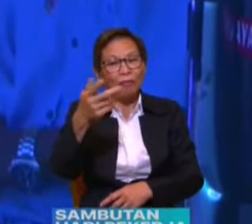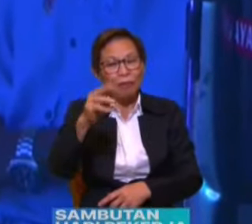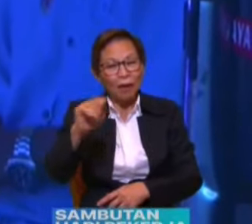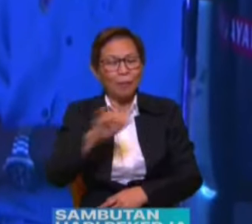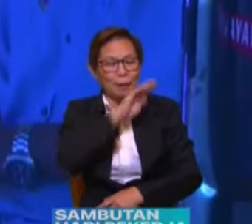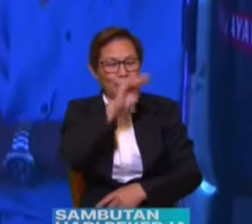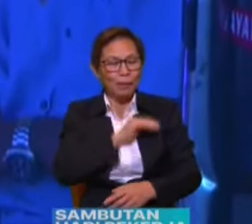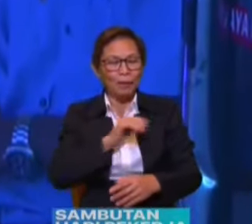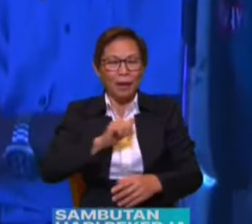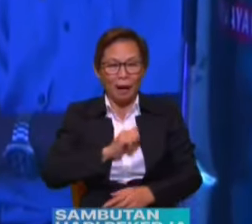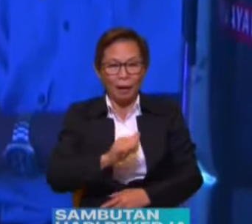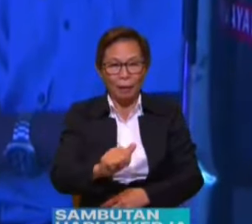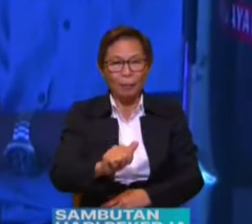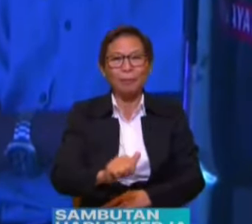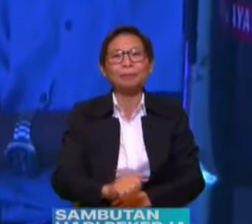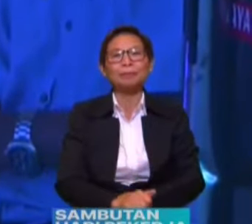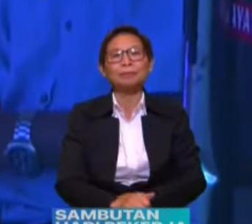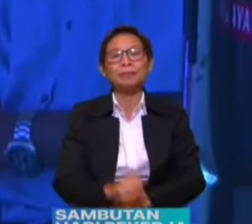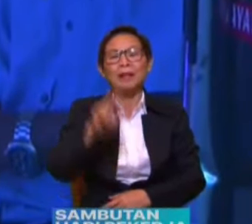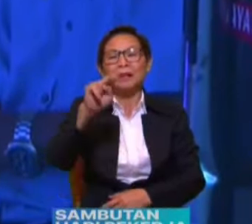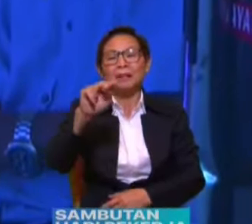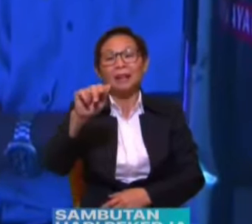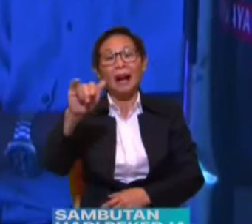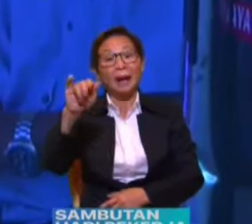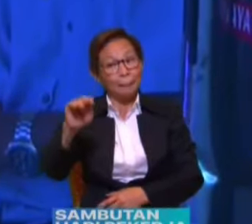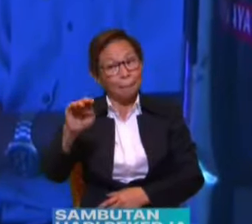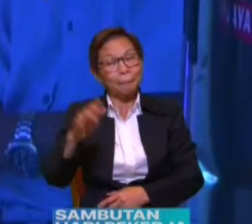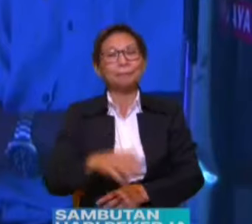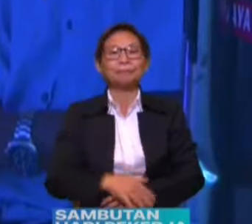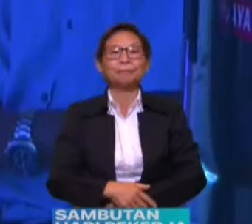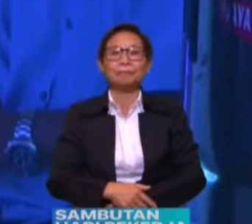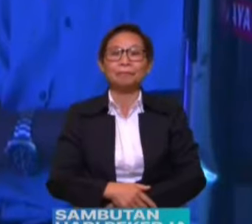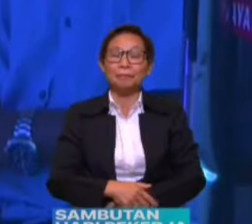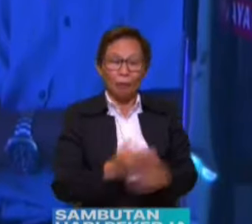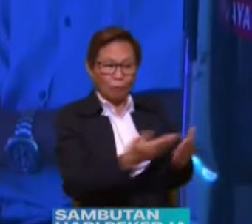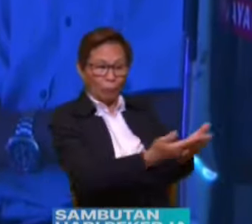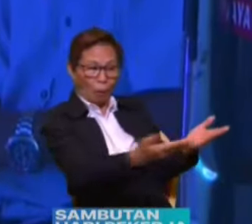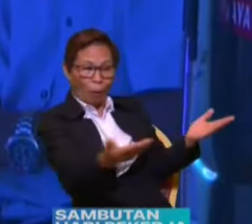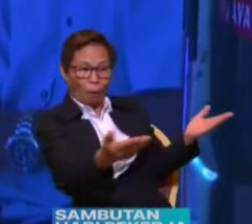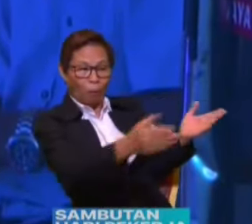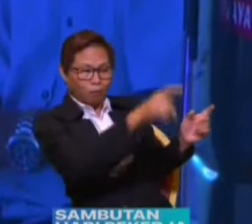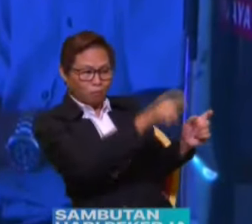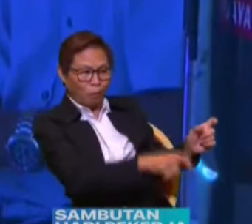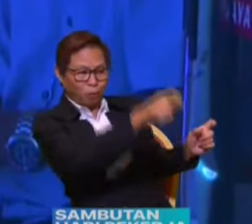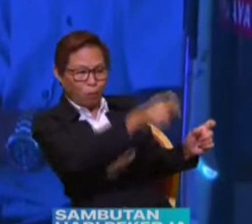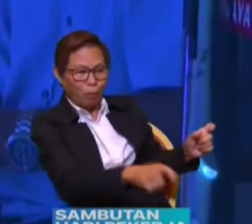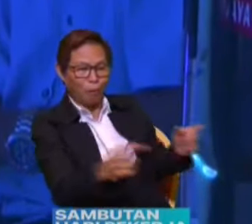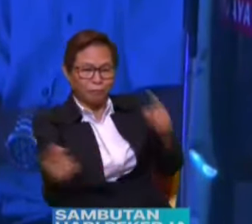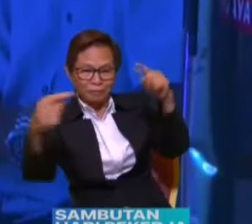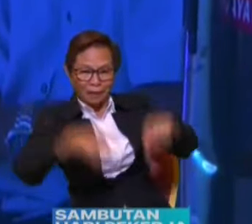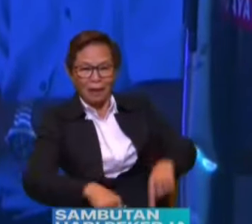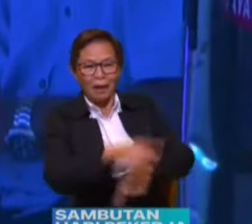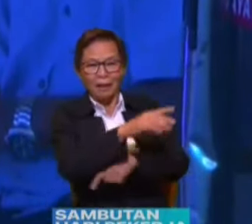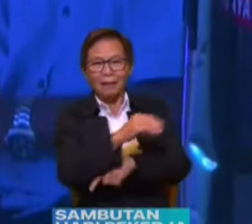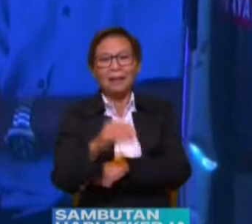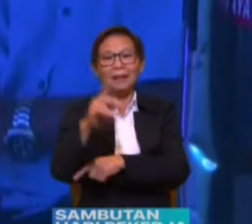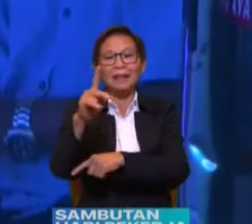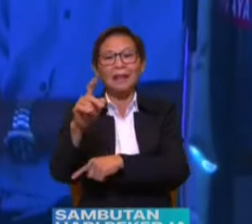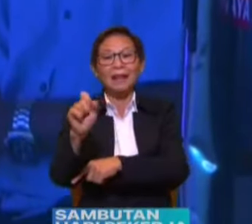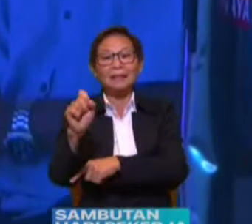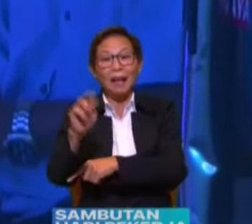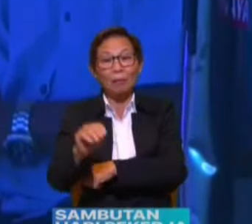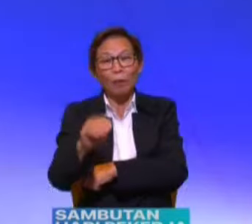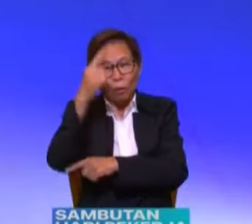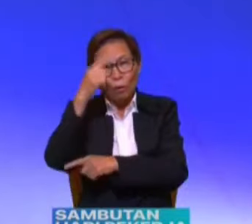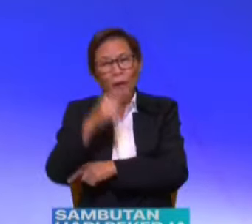Agama Saudara Naim. Jadi kehadiran mereka KSN UZO untuk beberapa hari